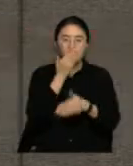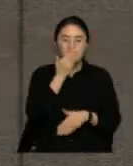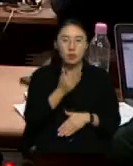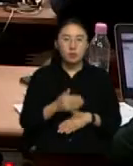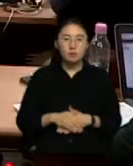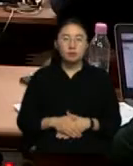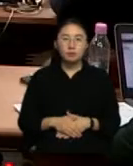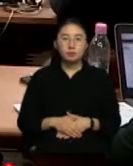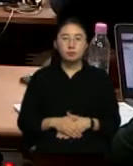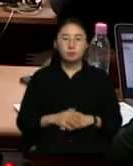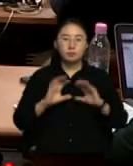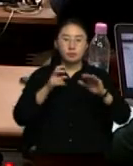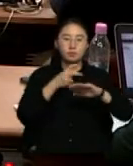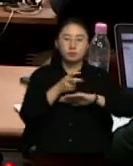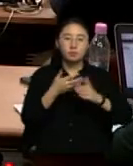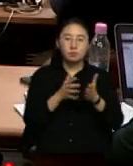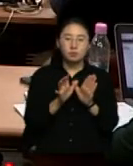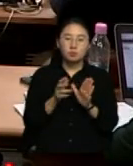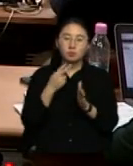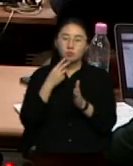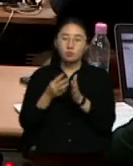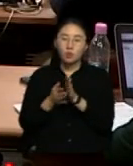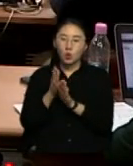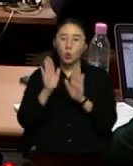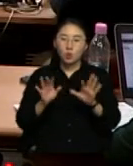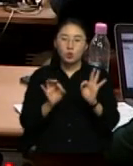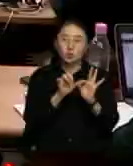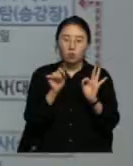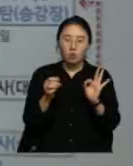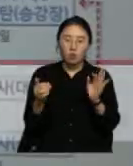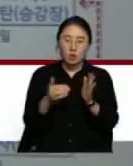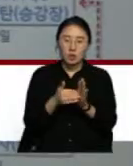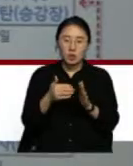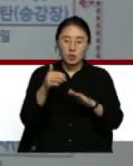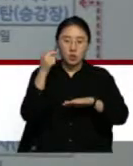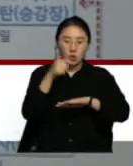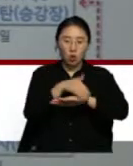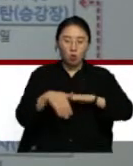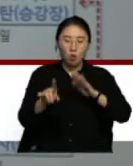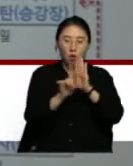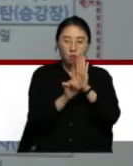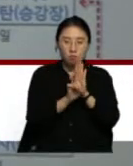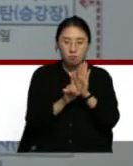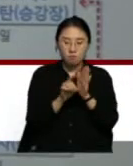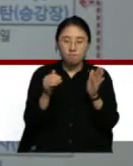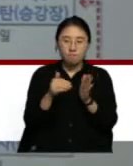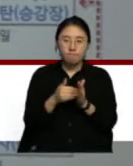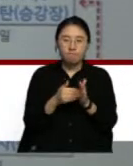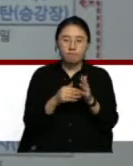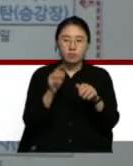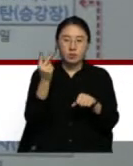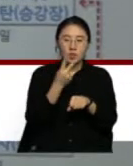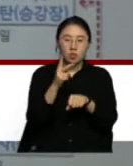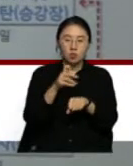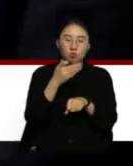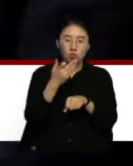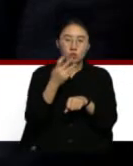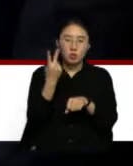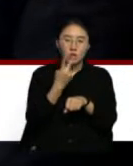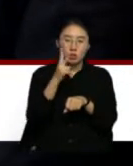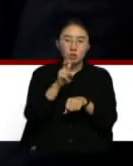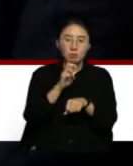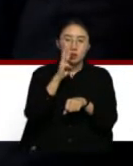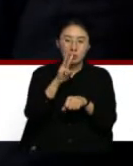있습니다. 국토부와 서울시는 오는 10월까지 설계 공모를 끝내고 오는 2019년부터